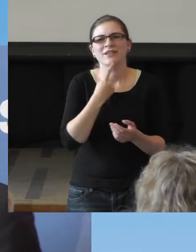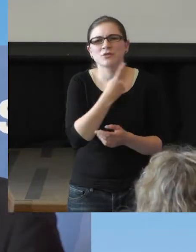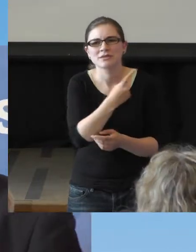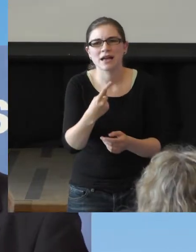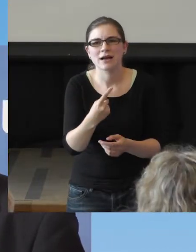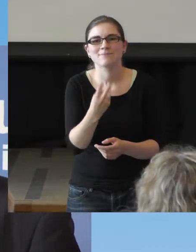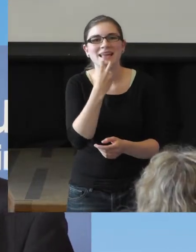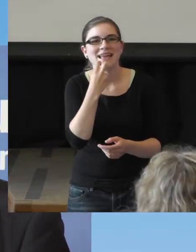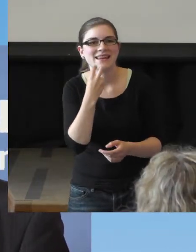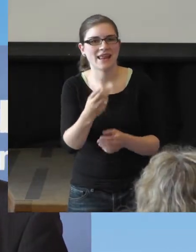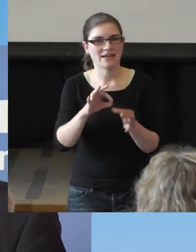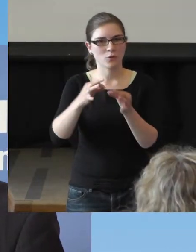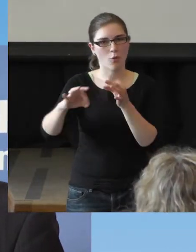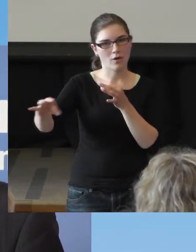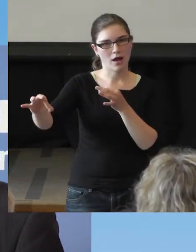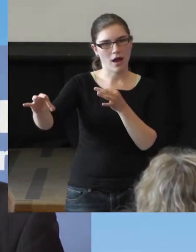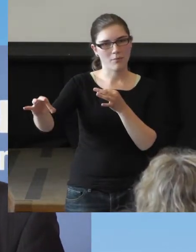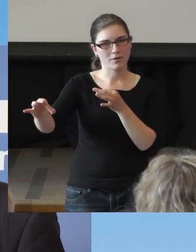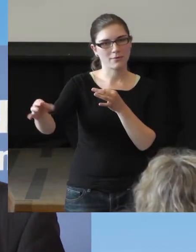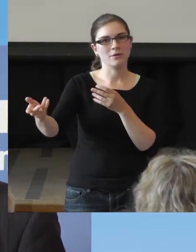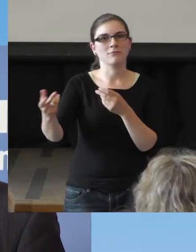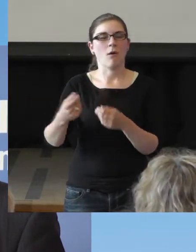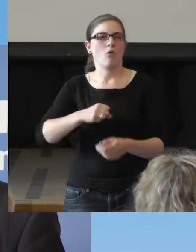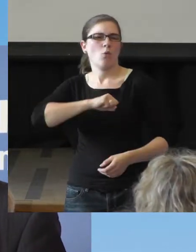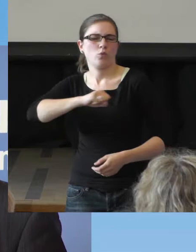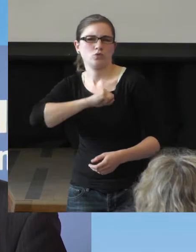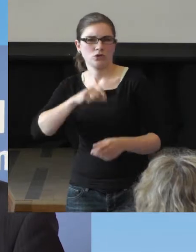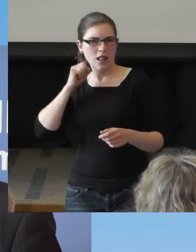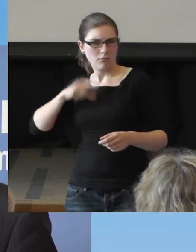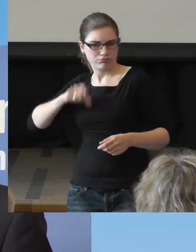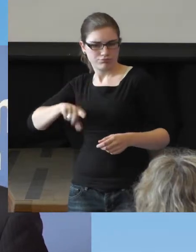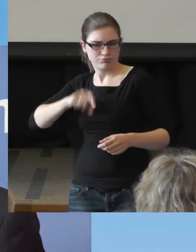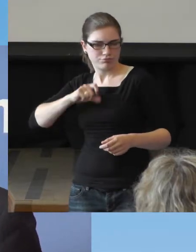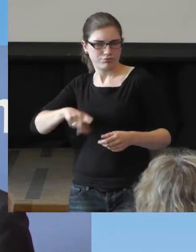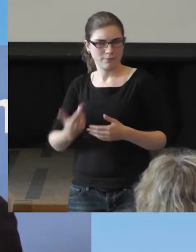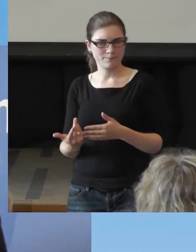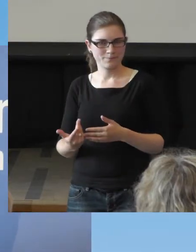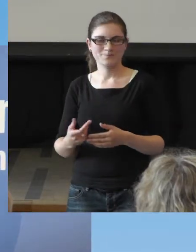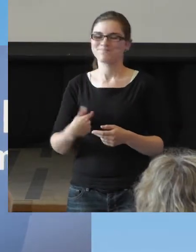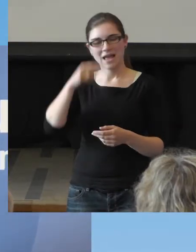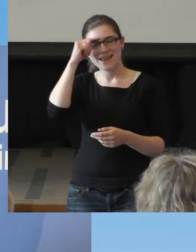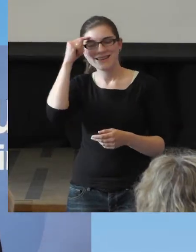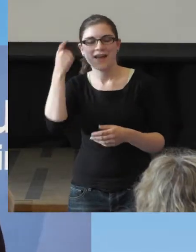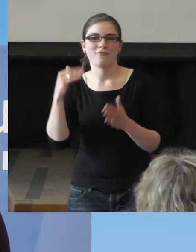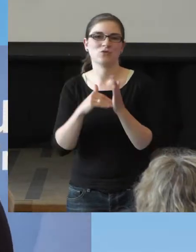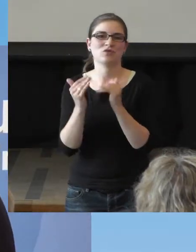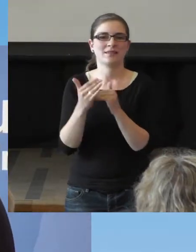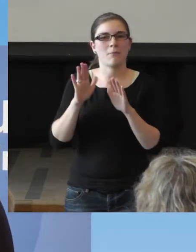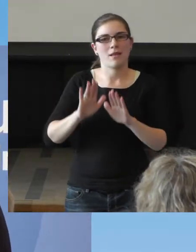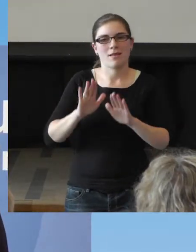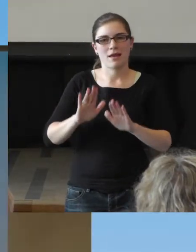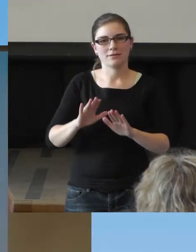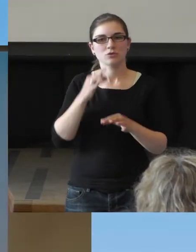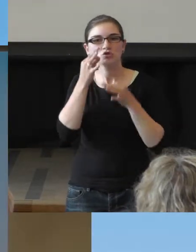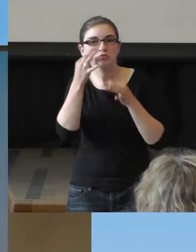Elektrokabel geht es ja mit 300.000 Kilometer pro Sekunde. Im Nervensystem geht es nicht ganz so schnell. Da gibt es bestimmte